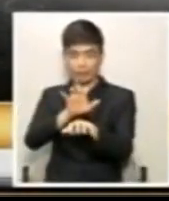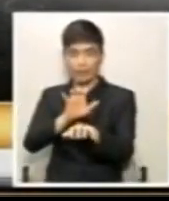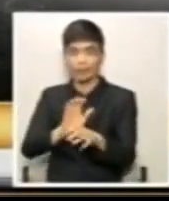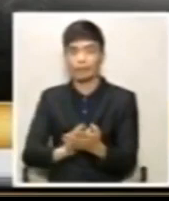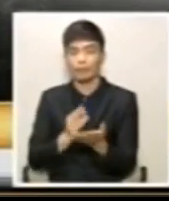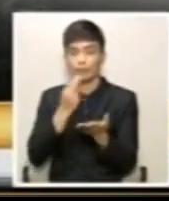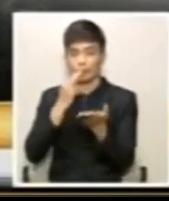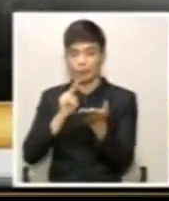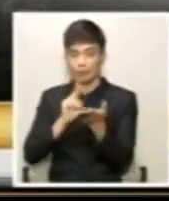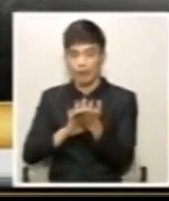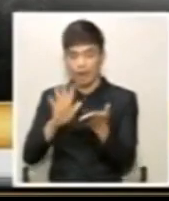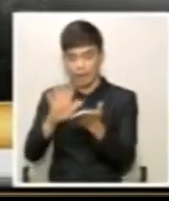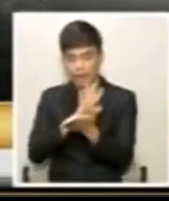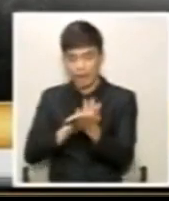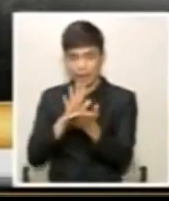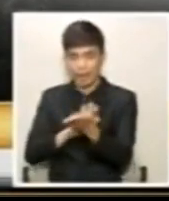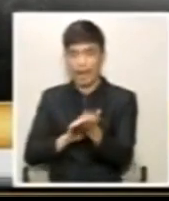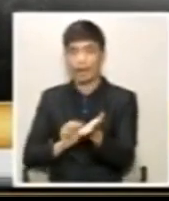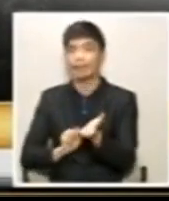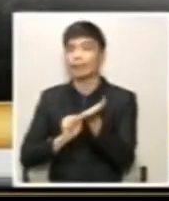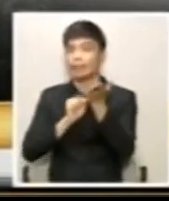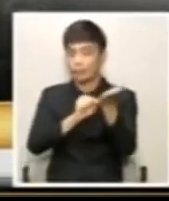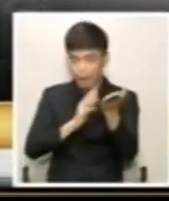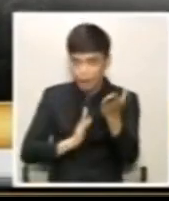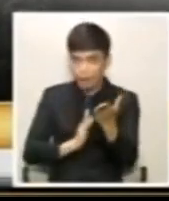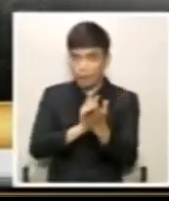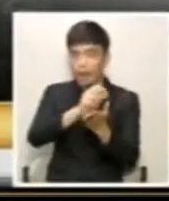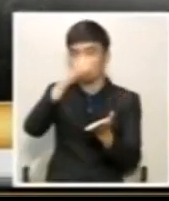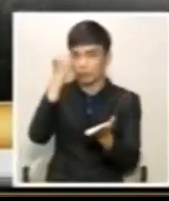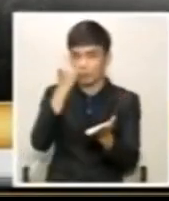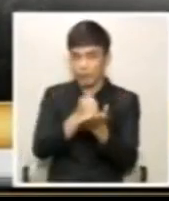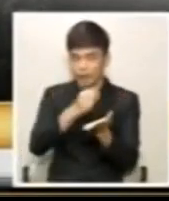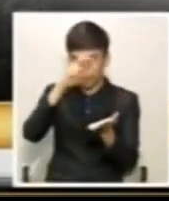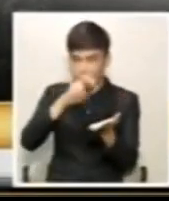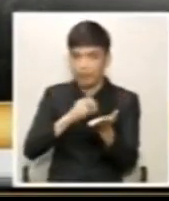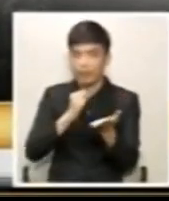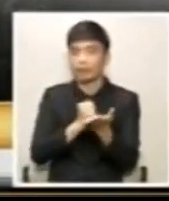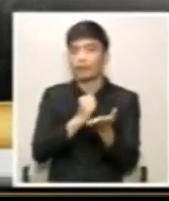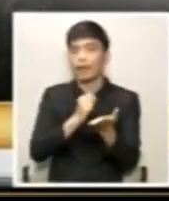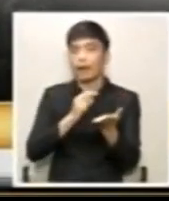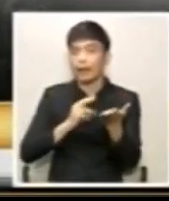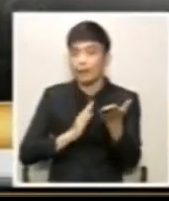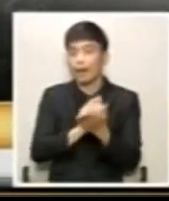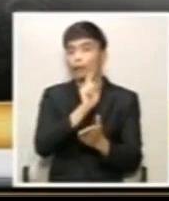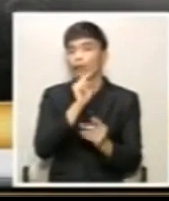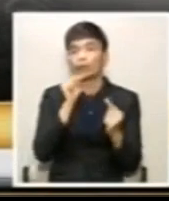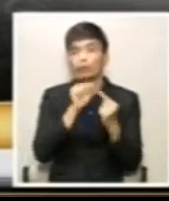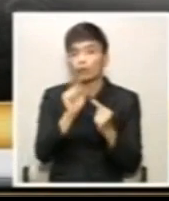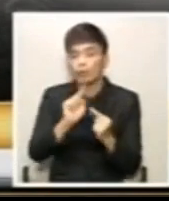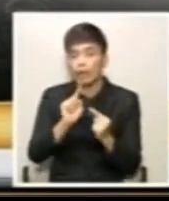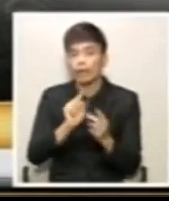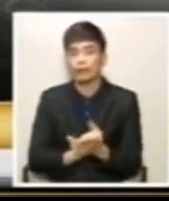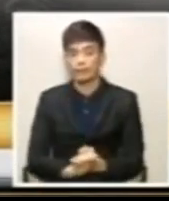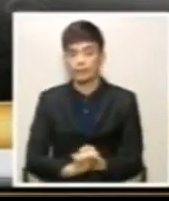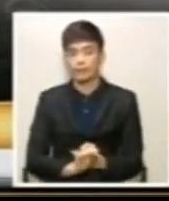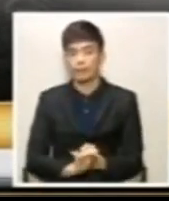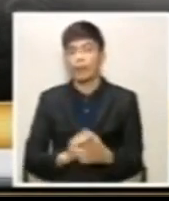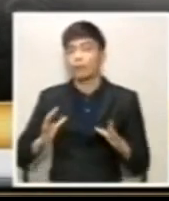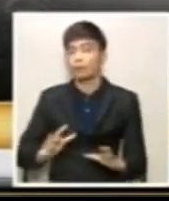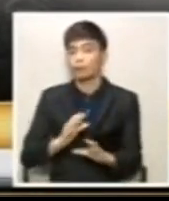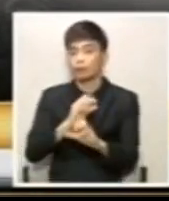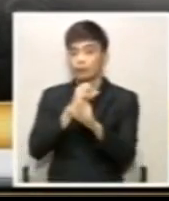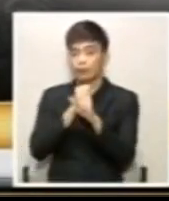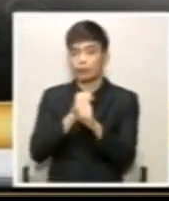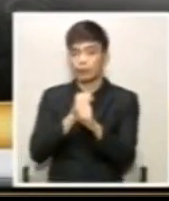อกสารสิทธิ์แก้ปัญหาการออกเอกสารสิทธิ์บริเวณเกาะหมากเกาะนางคำอำเภอปากประยูนซึ่งมีข้อสรุปว่